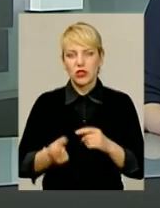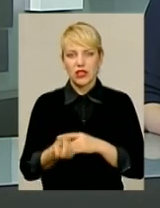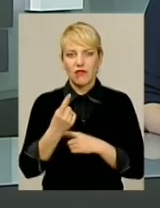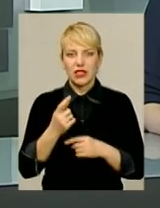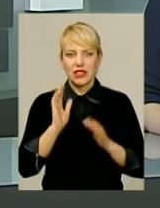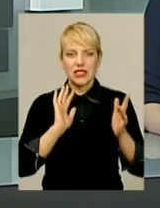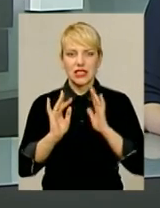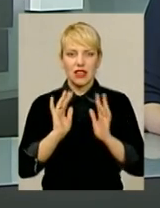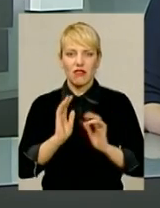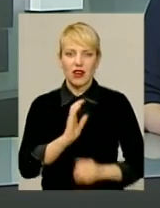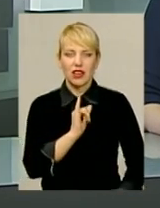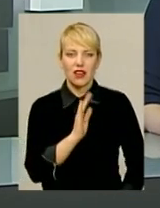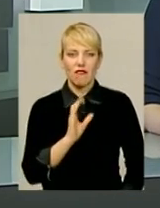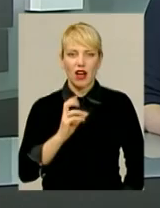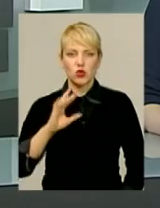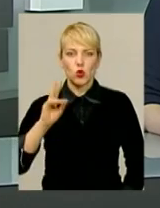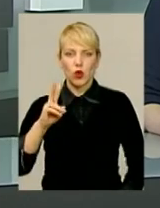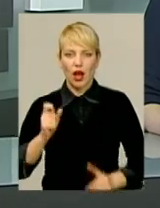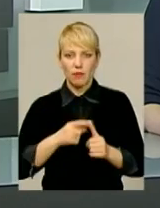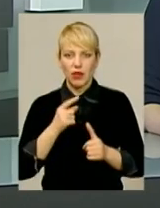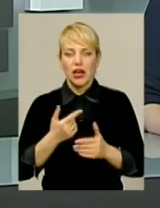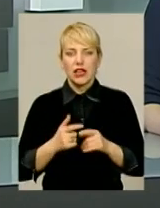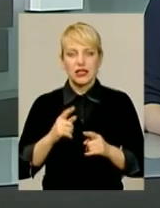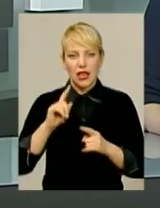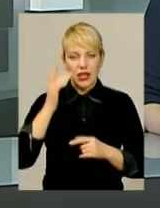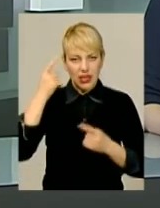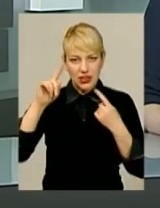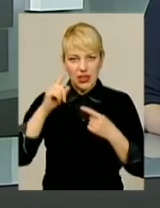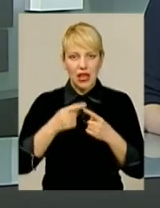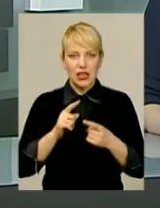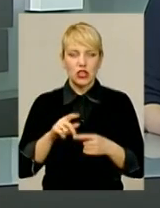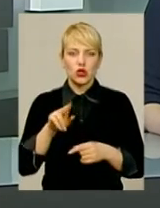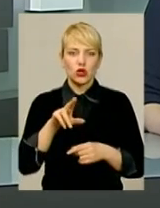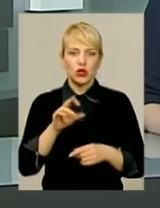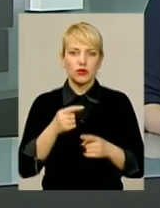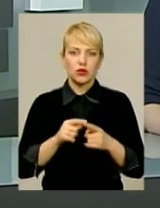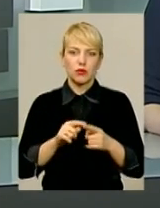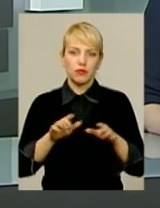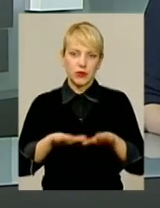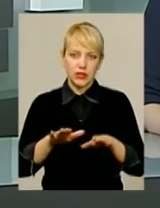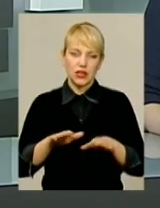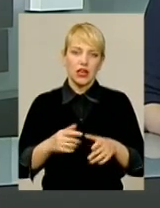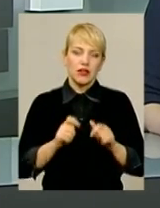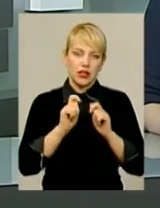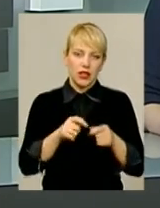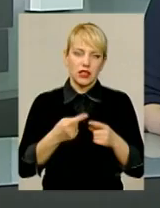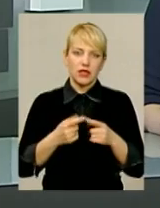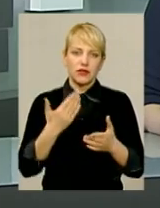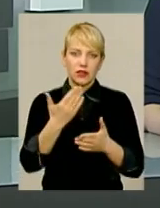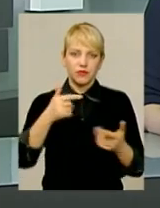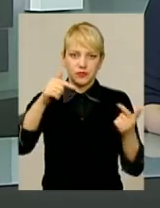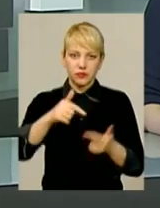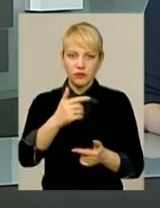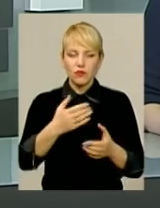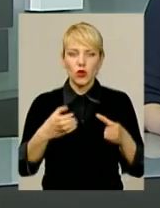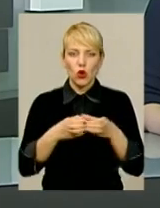сквер імені Володимира Івасюка. Ідея присвоїти ім'я видатного музиканта топонімічному об'єкту належить колективу Хмельницької обласної